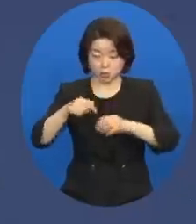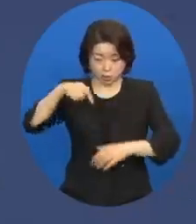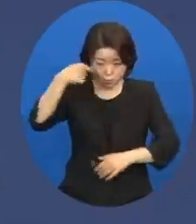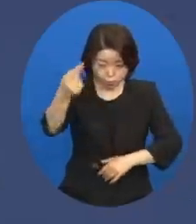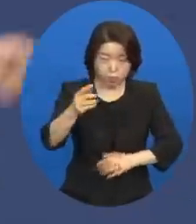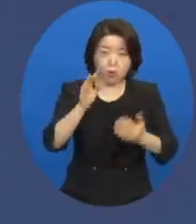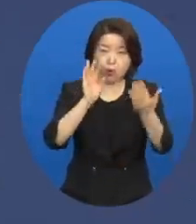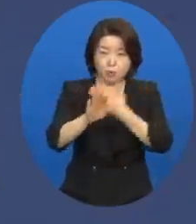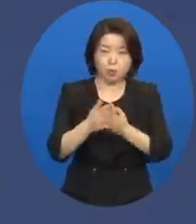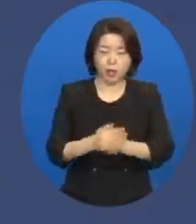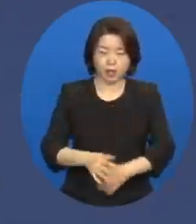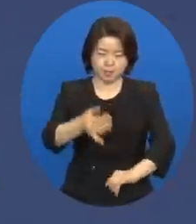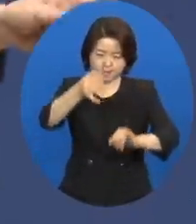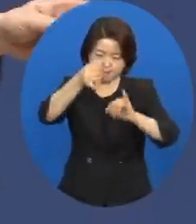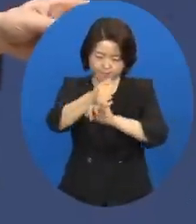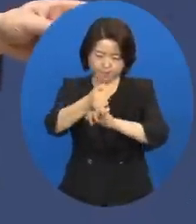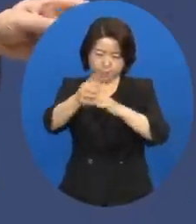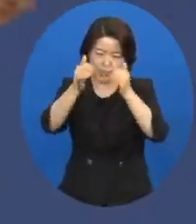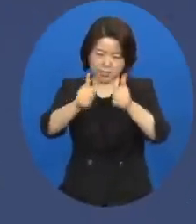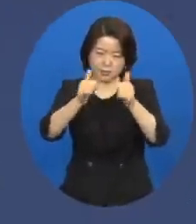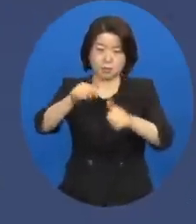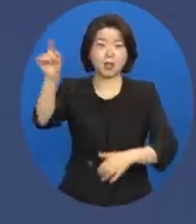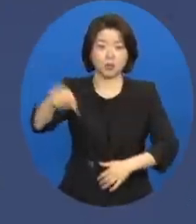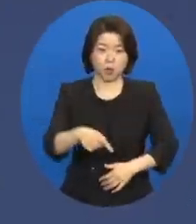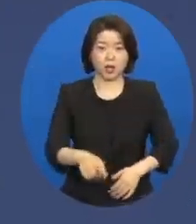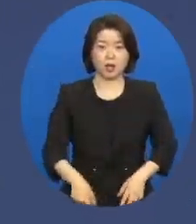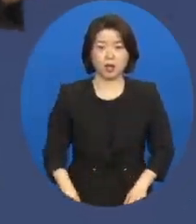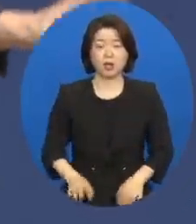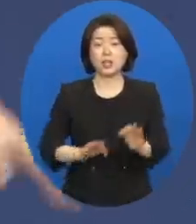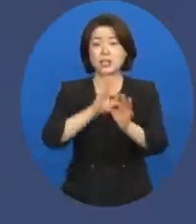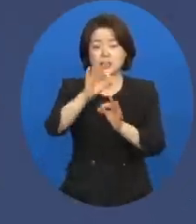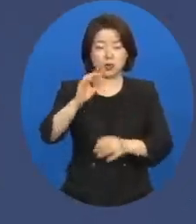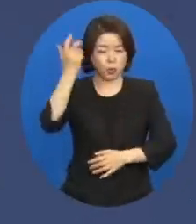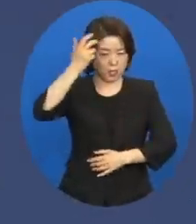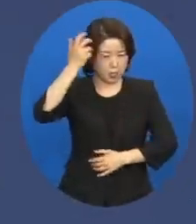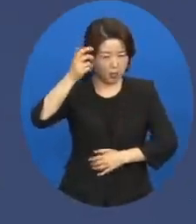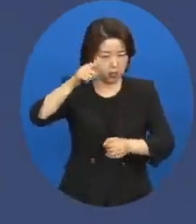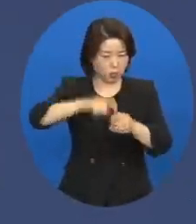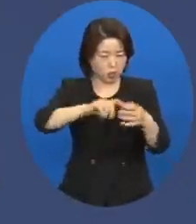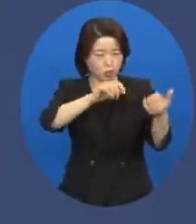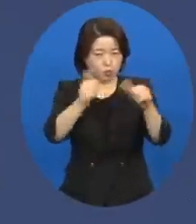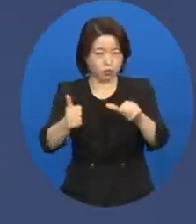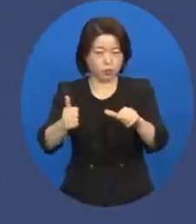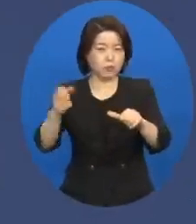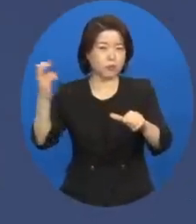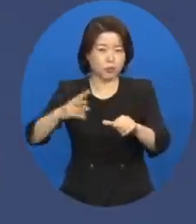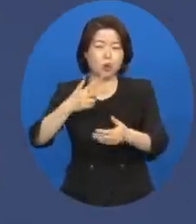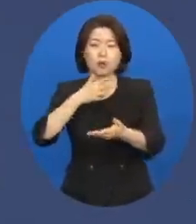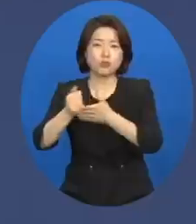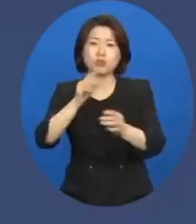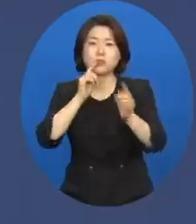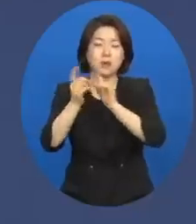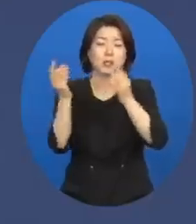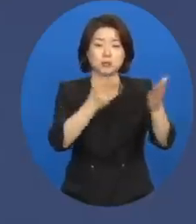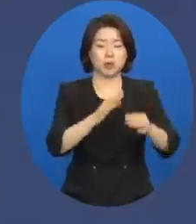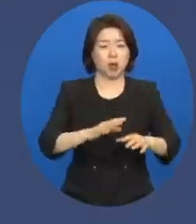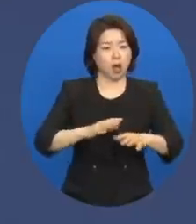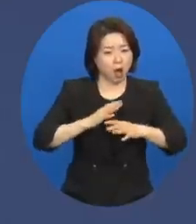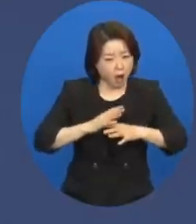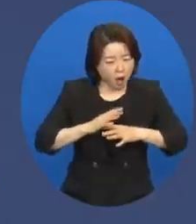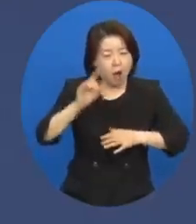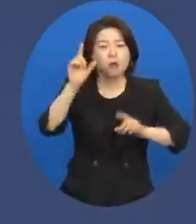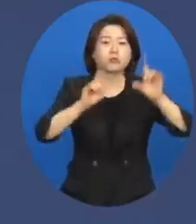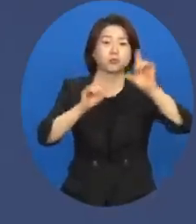반드시 심판이 있으리라. 영원한 영적 죽음을 주님께서 또 말씀하신 두려운 우리의